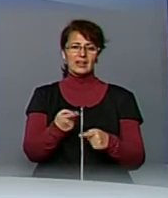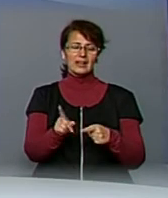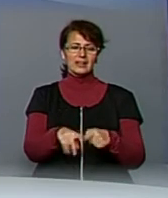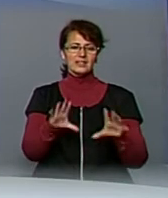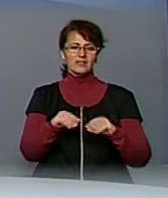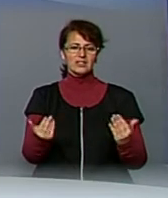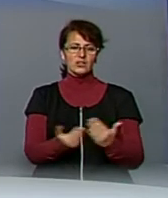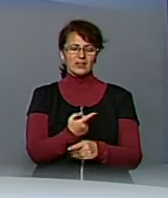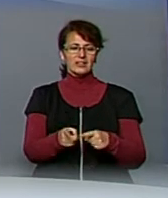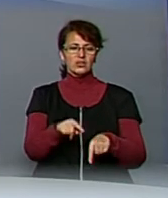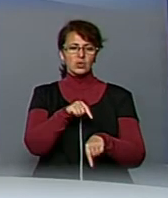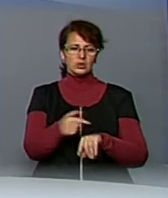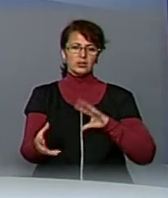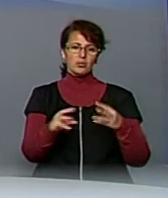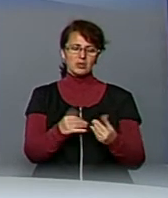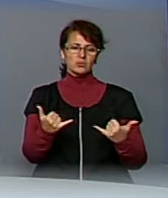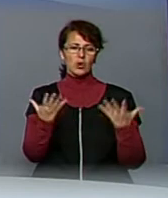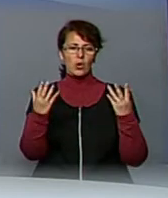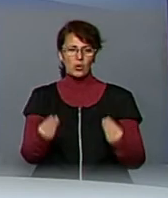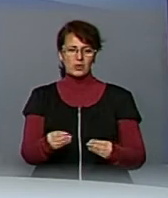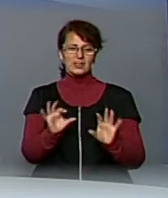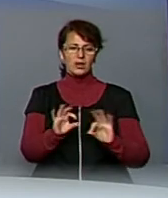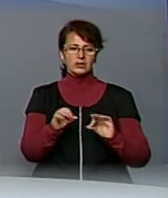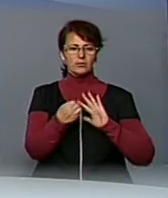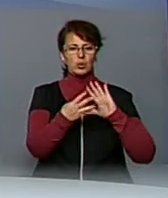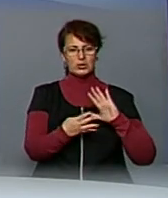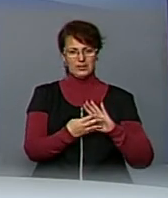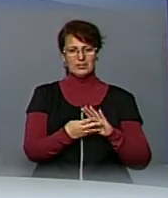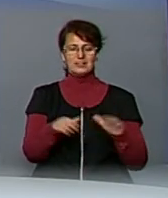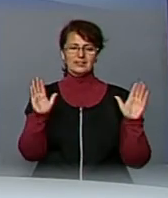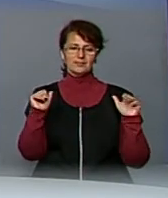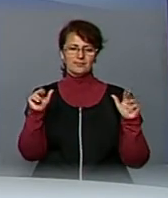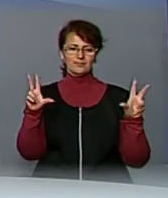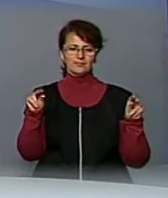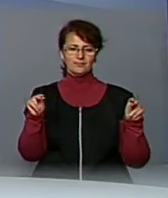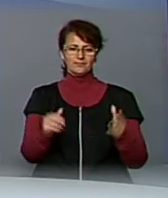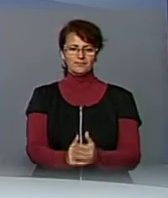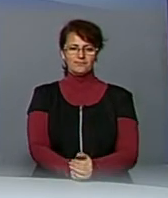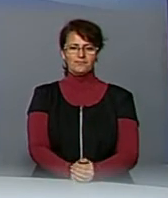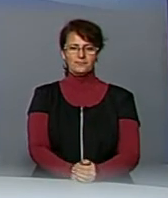новини на цю годину. Підсумок сьогоднішнього дня підведемо вже о 19:00, тож дочекайтесь.